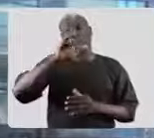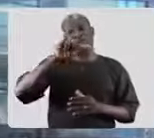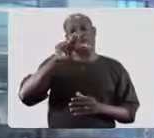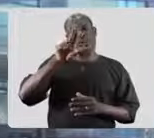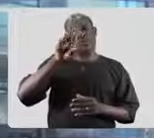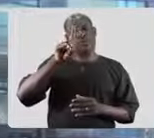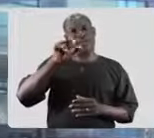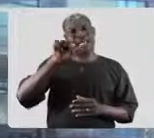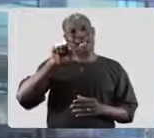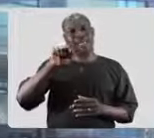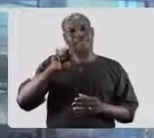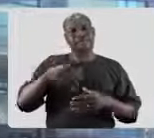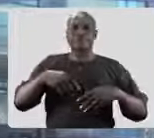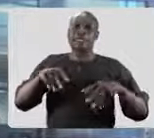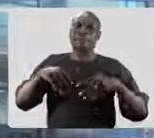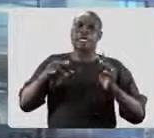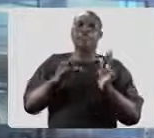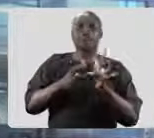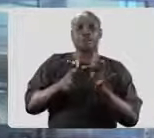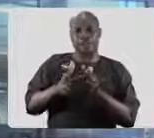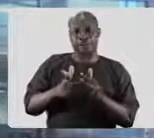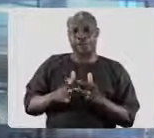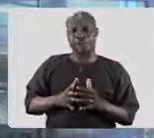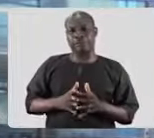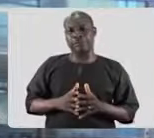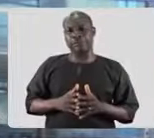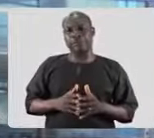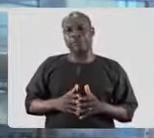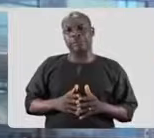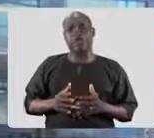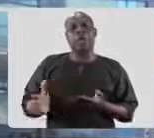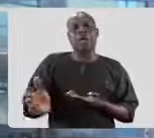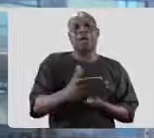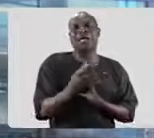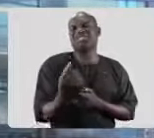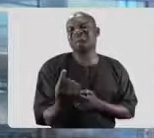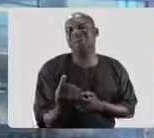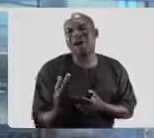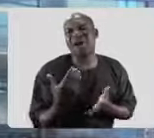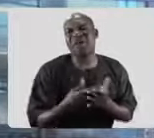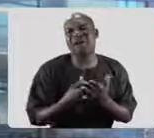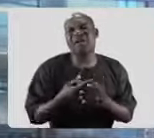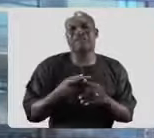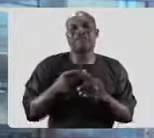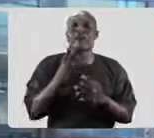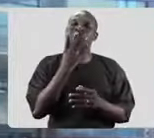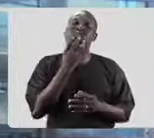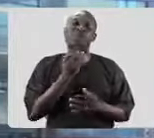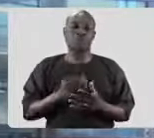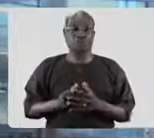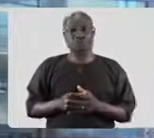Judas Iscariot ekoton Awurade Yesu Kristo aji sika ketua bi efrigiu fo eho